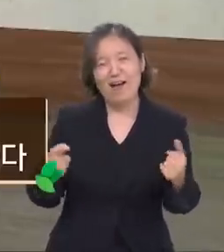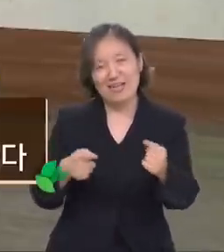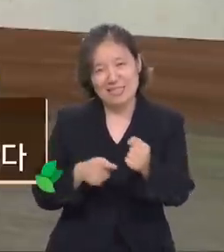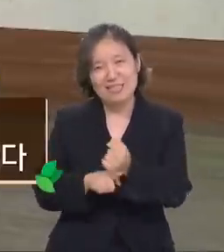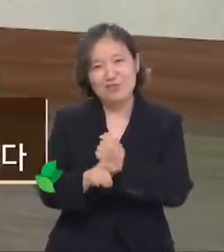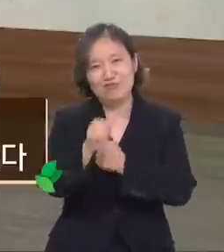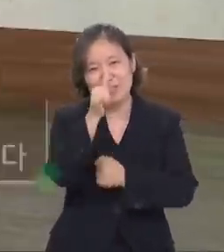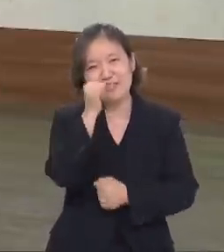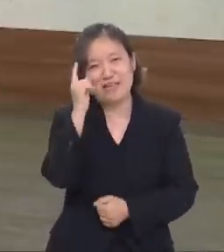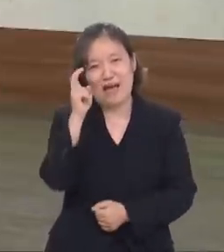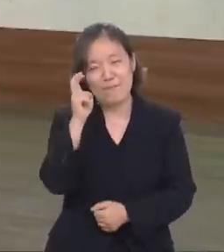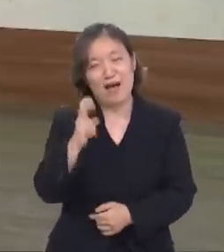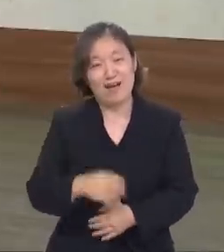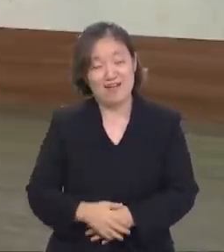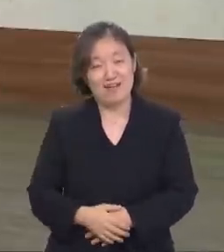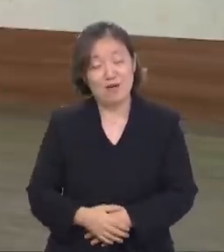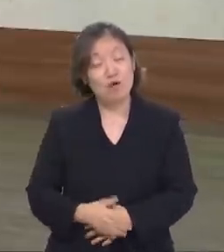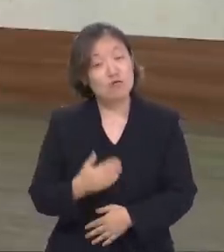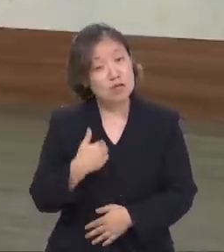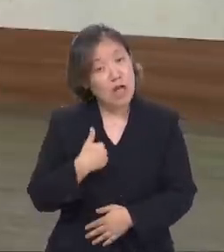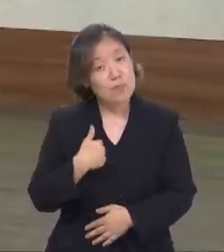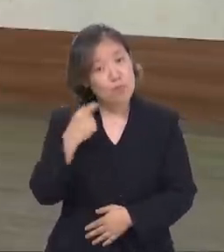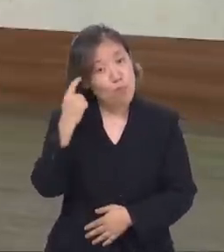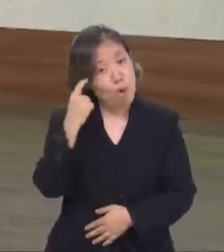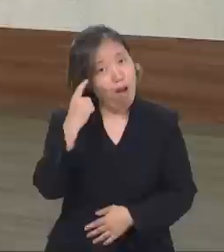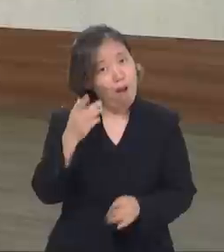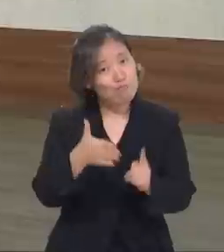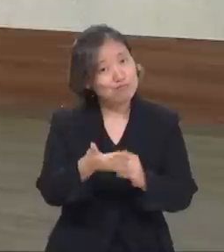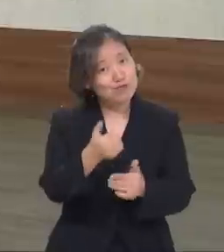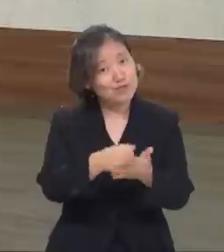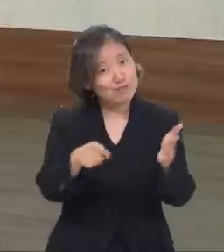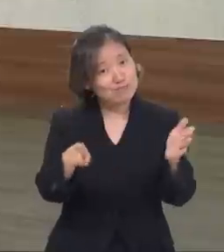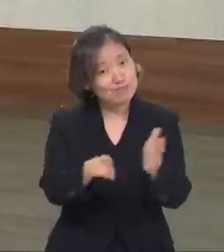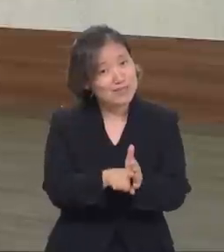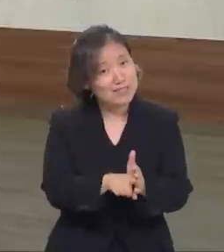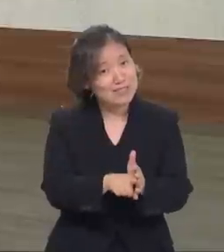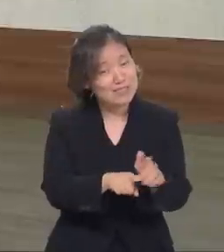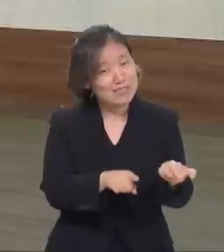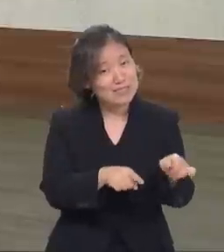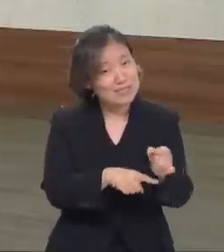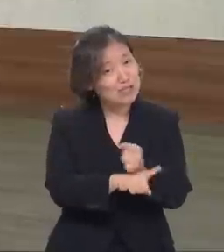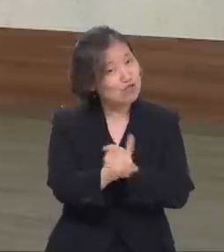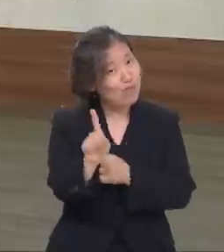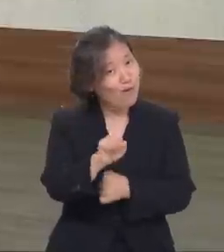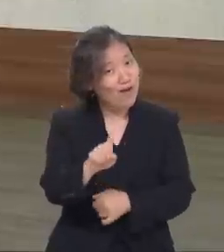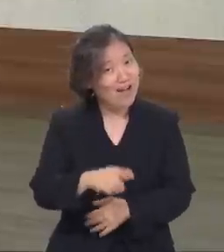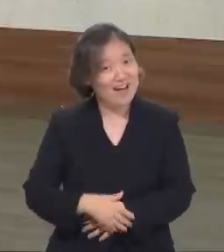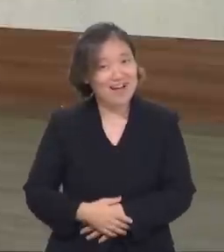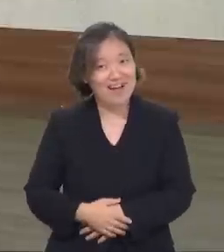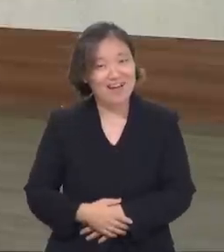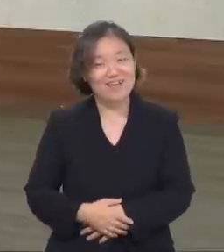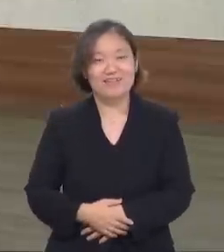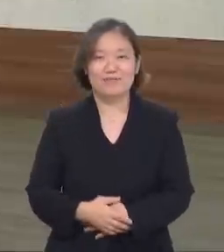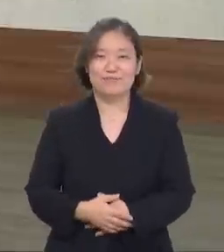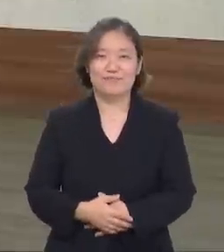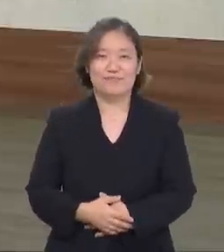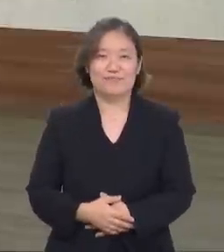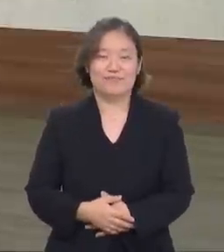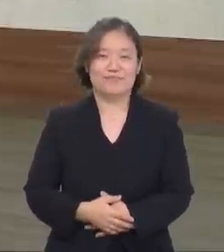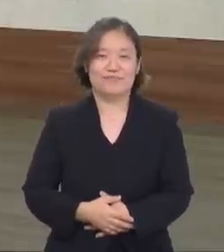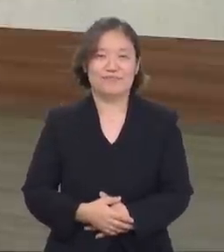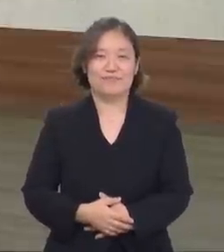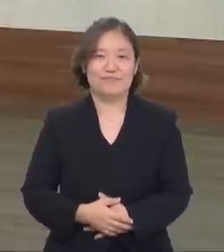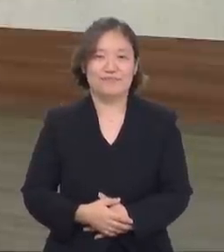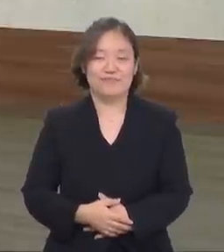여러 이유가 있을 텐데 과연 나는 왜 불교를 믿는가 여러 가지 이유가 있겠죠